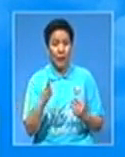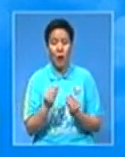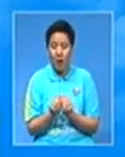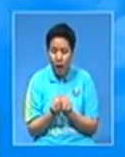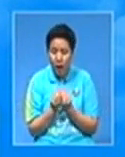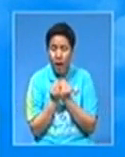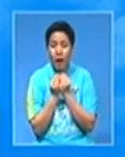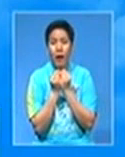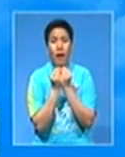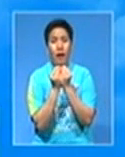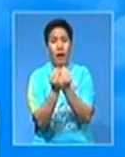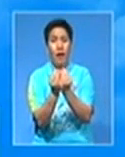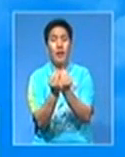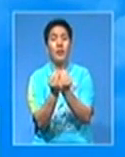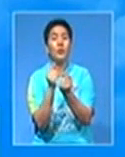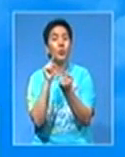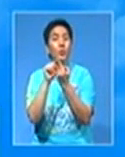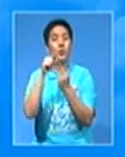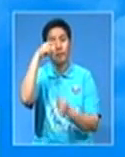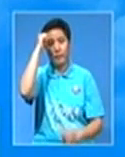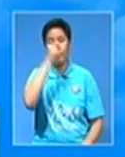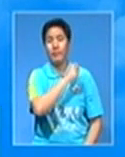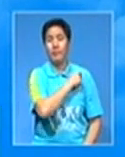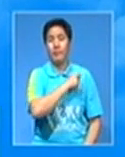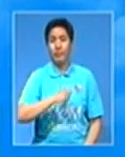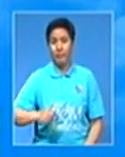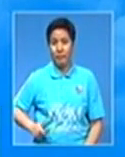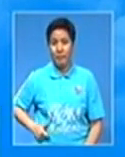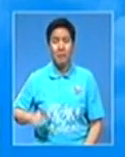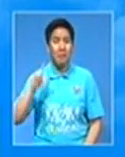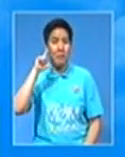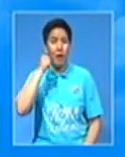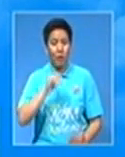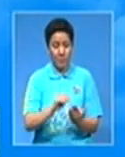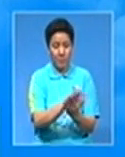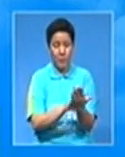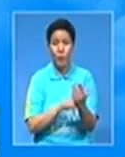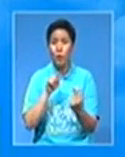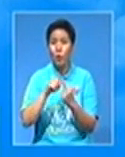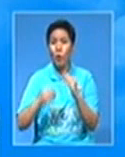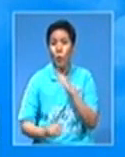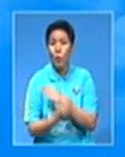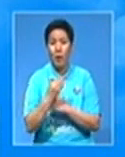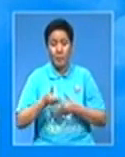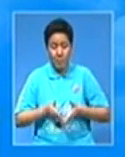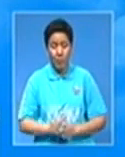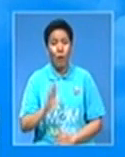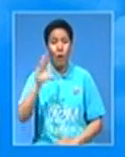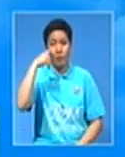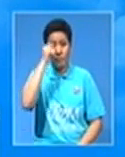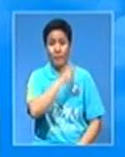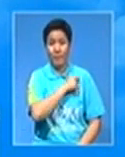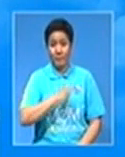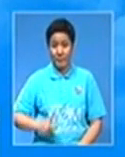ถวายแด่สมเด็จแม่แห่งแผ่นดินนะครับเนื่องในวันเฉลิมพระชนมพรรษาประจำปีนี้ขอให้ทุก